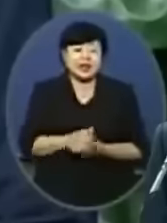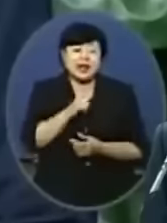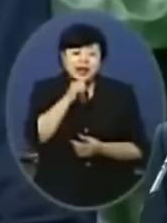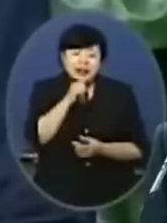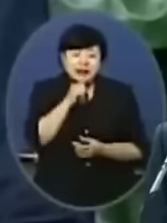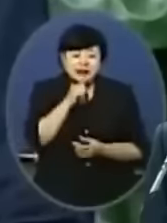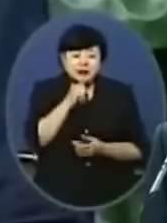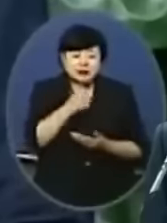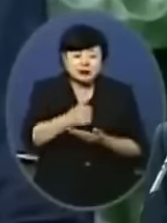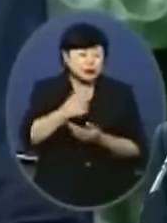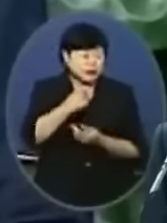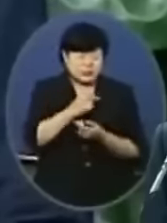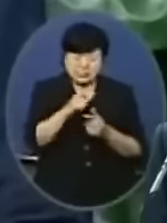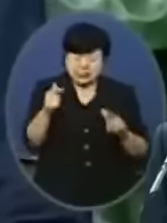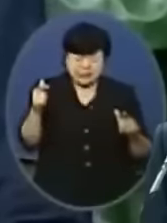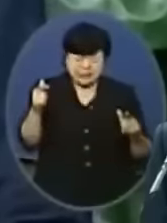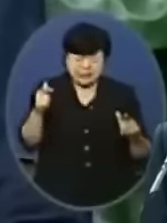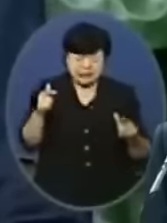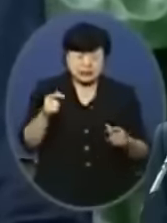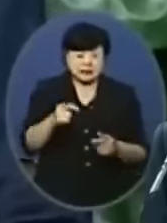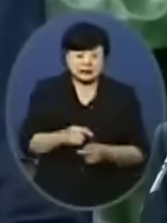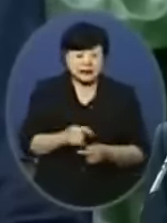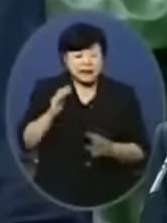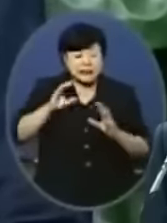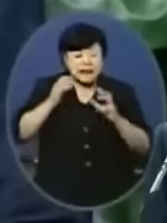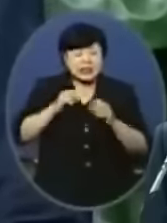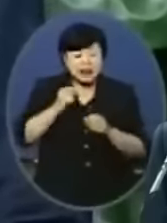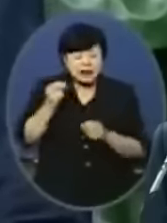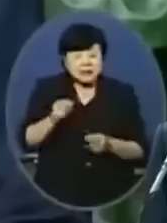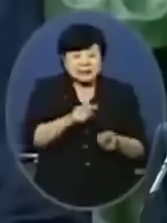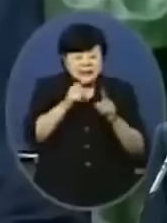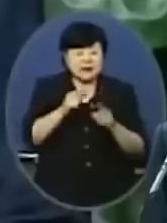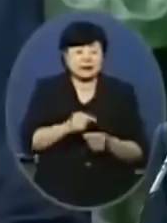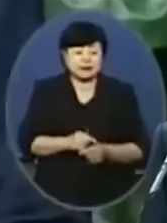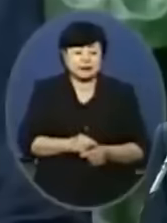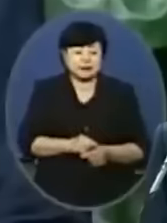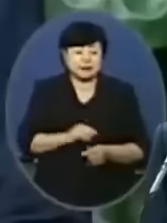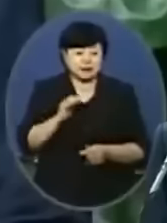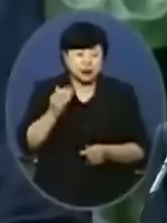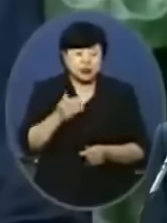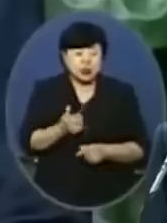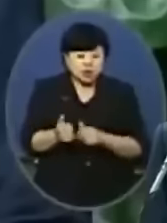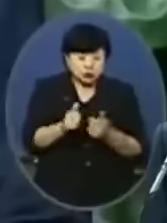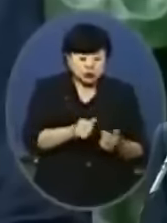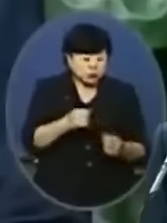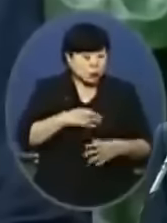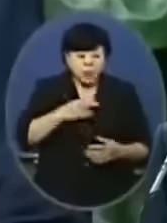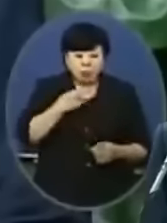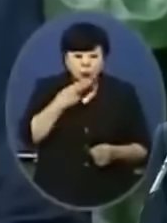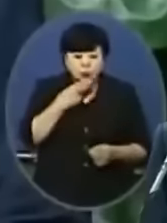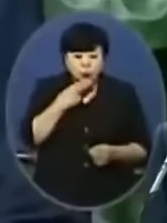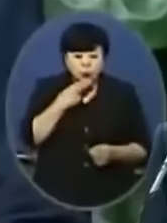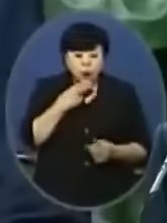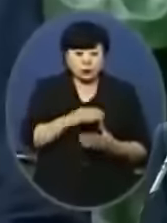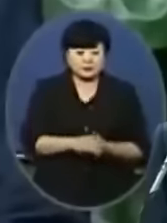가난한 것을 주님께서 원하지 않습니다. 더구나 천국 영생의 삶이 우리의 삶이 되므로 죽음도 겁나지 않습니다.